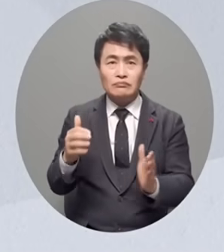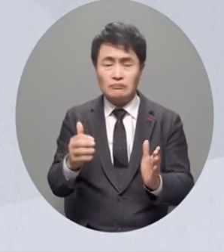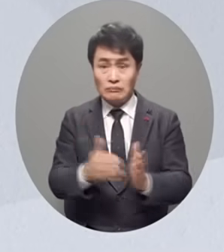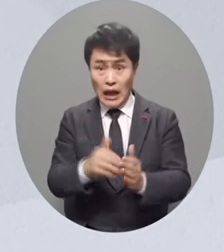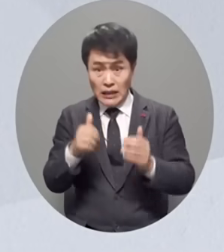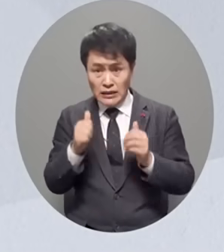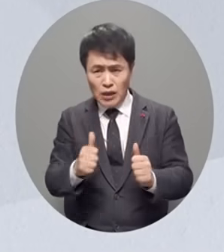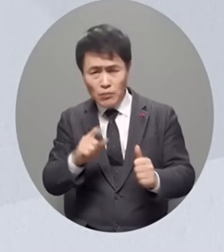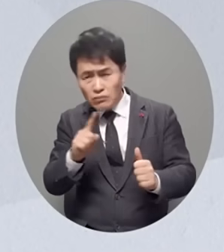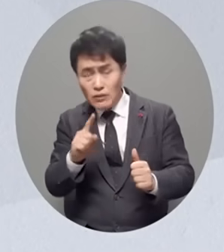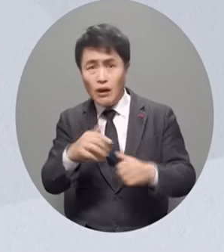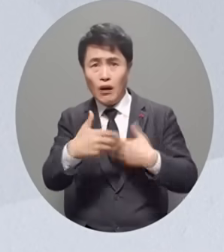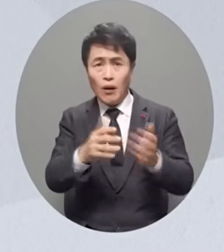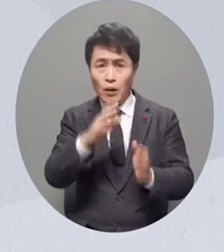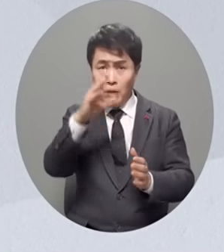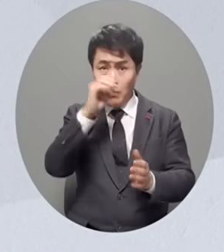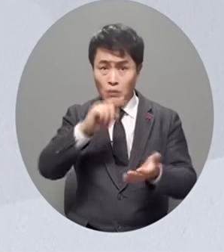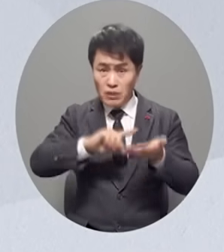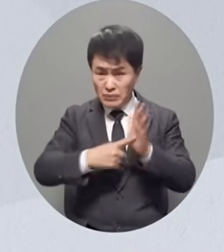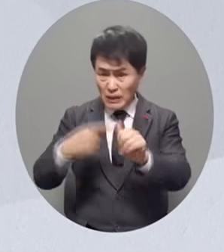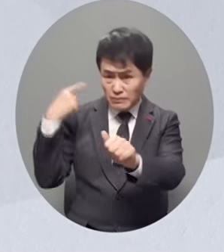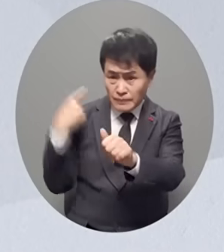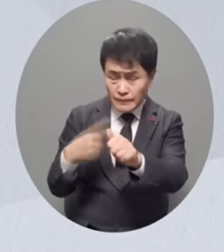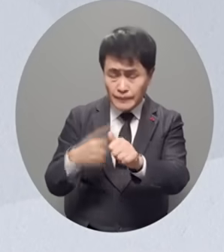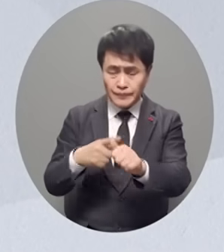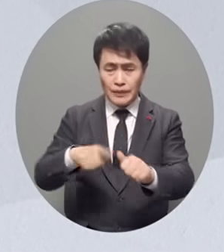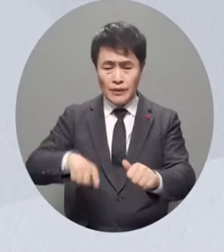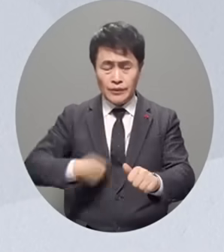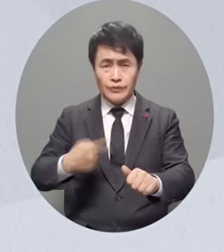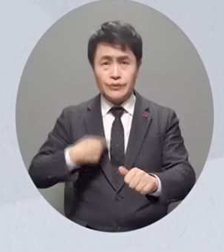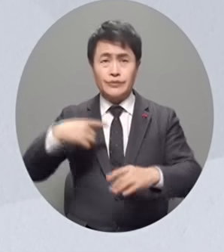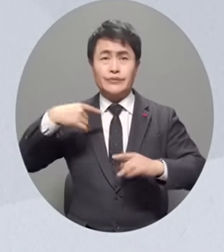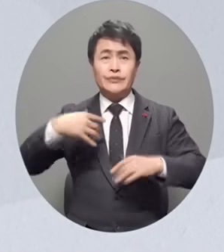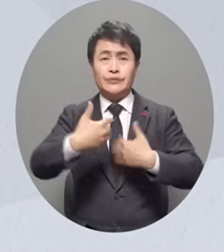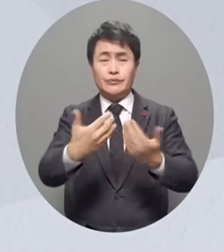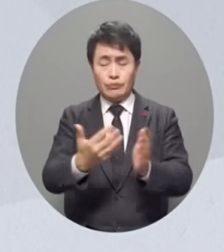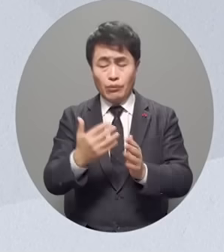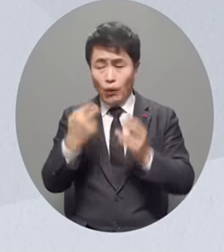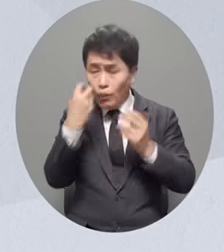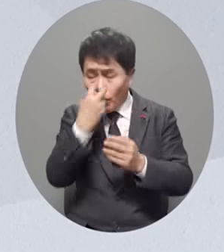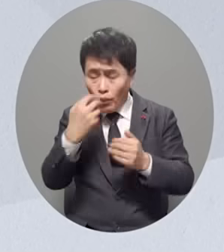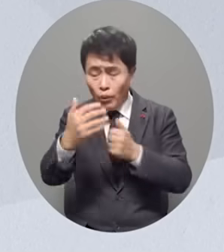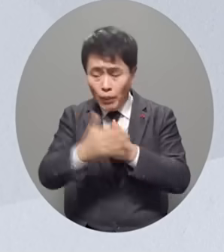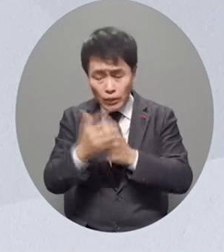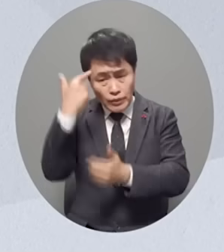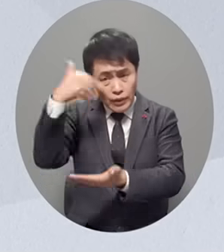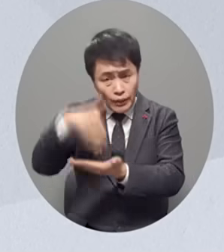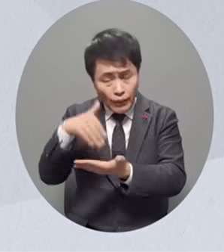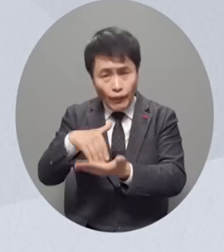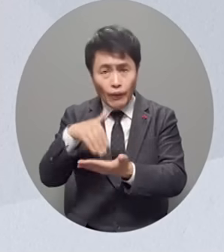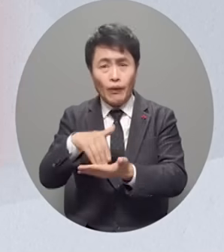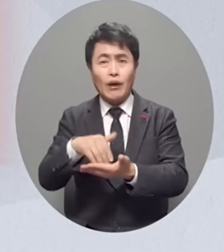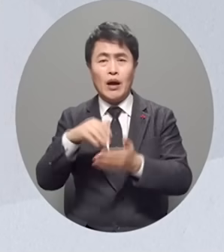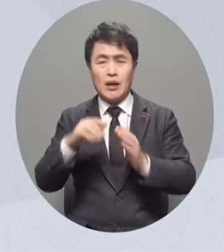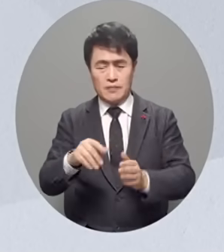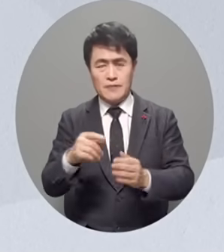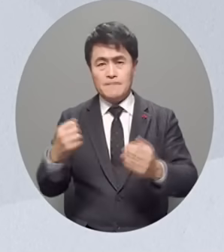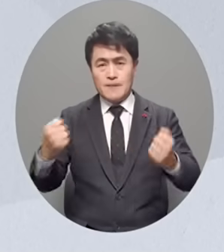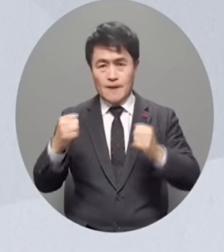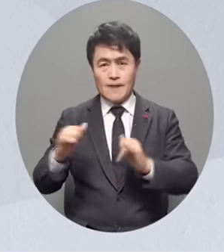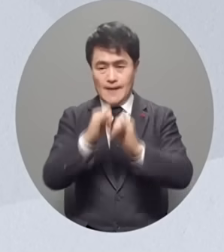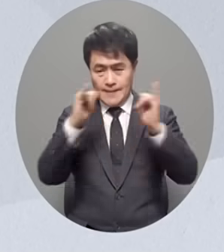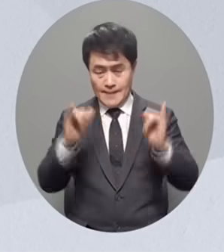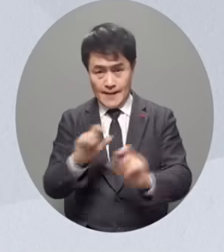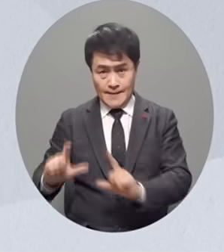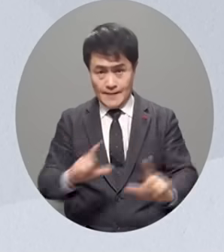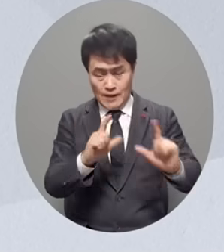어찌됐건 모방범죄를 초래했다고 질타했지만 자수 수준으로 수사에 협조하고 반성해 건강한 사회생활 기회를 주겠다며 징역